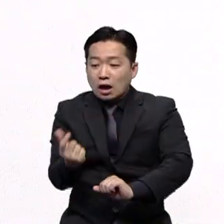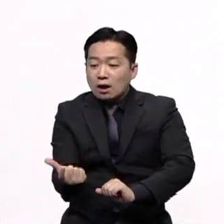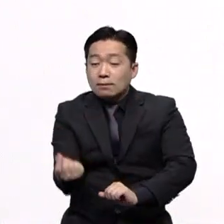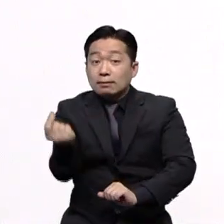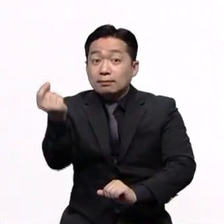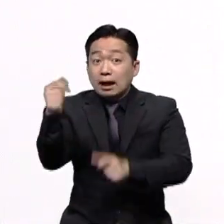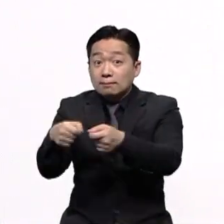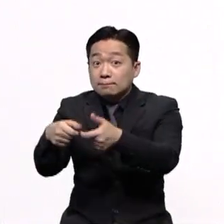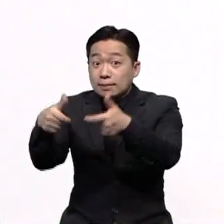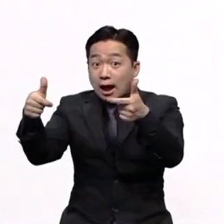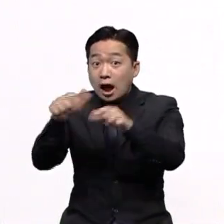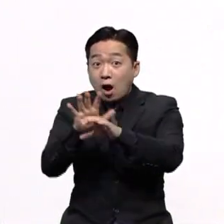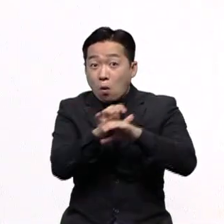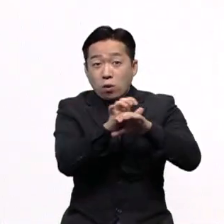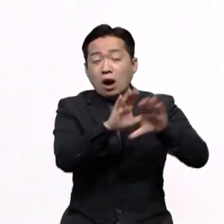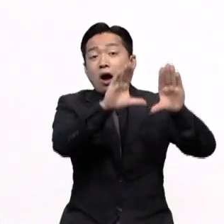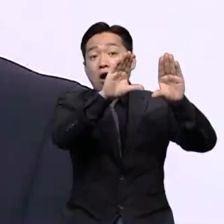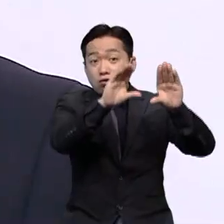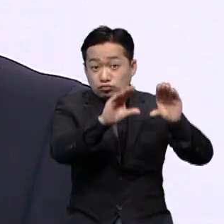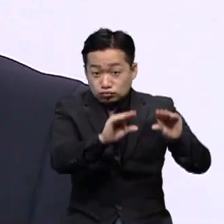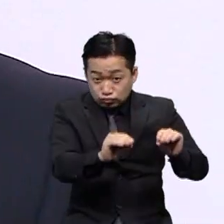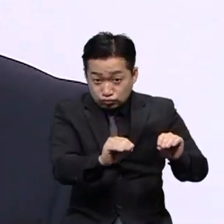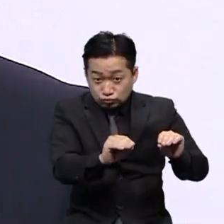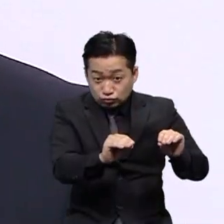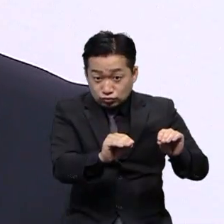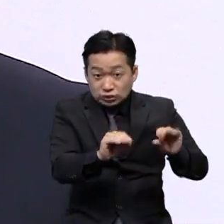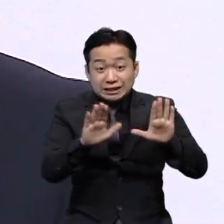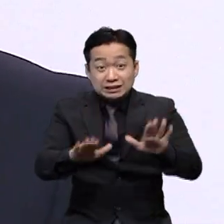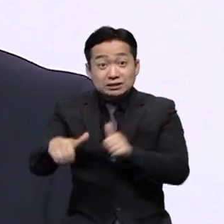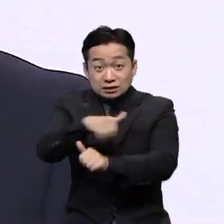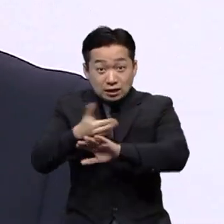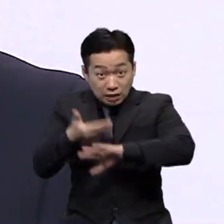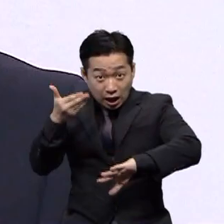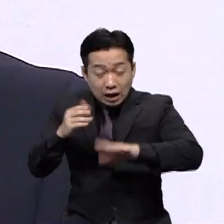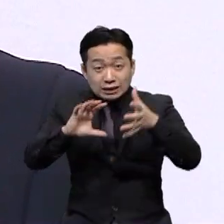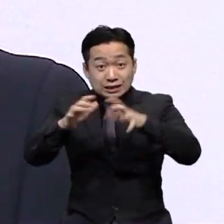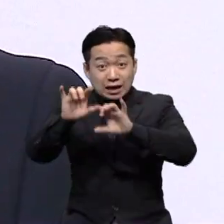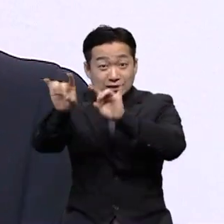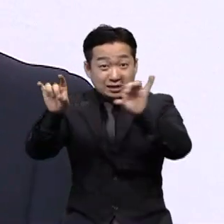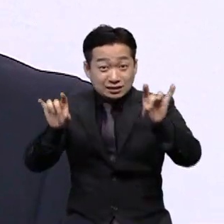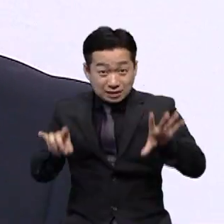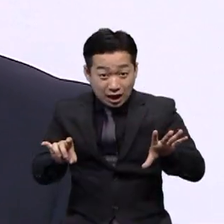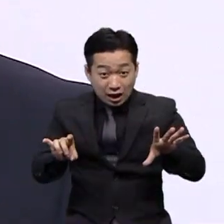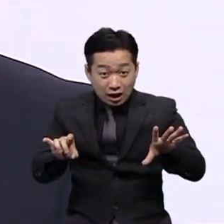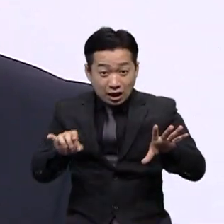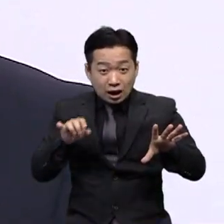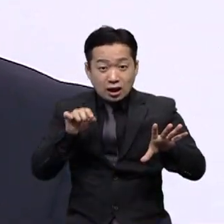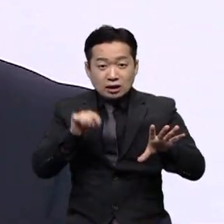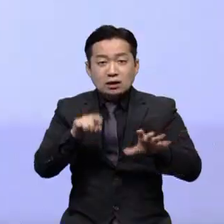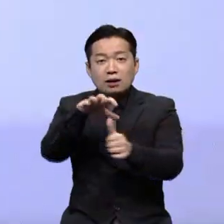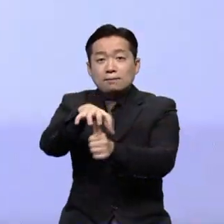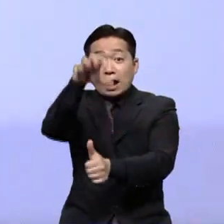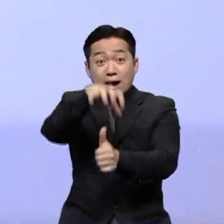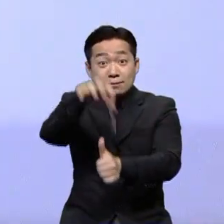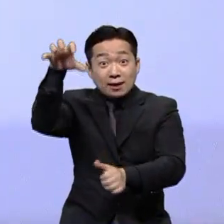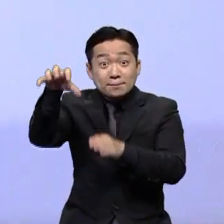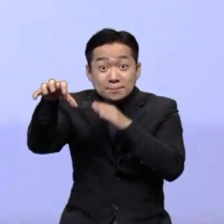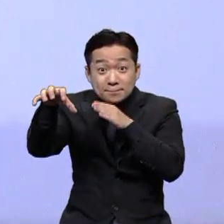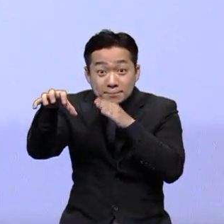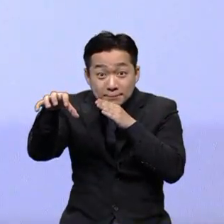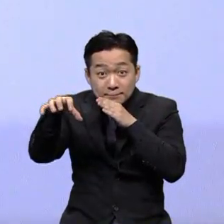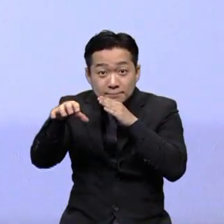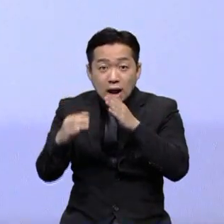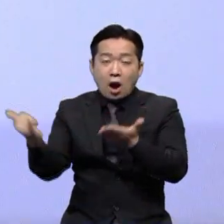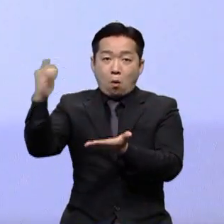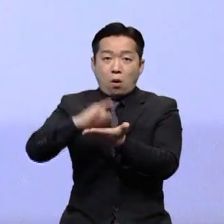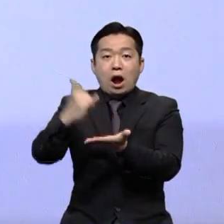빨라지고 코로나가 잠잠해지면 지금과 달리 세계 각국은 봉쇄를 풀 겁니다. 그럴 땐